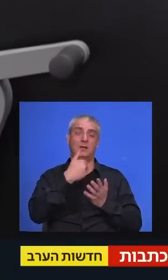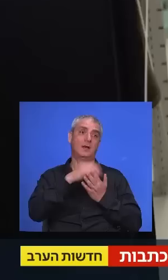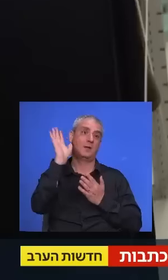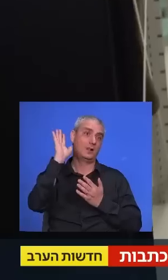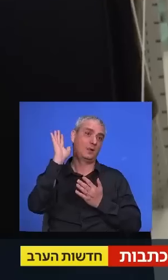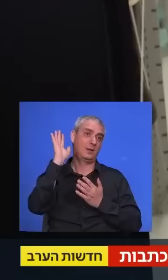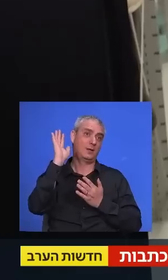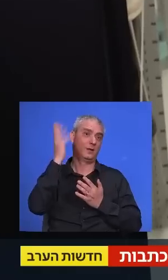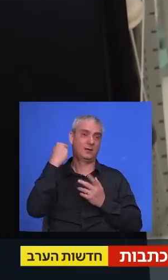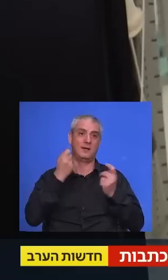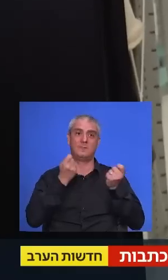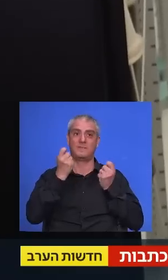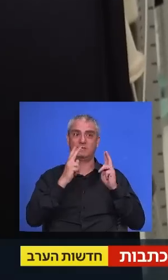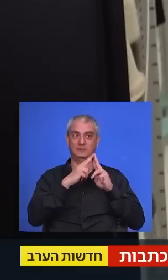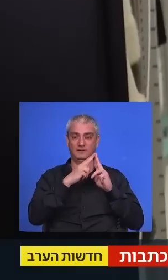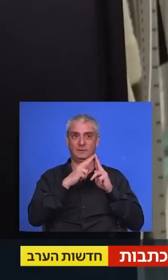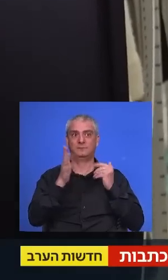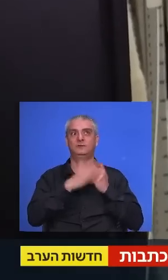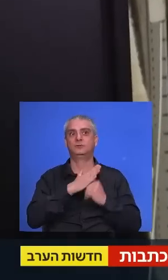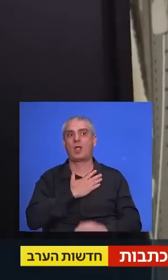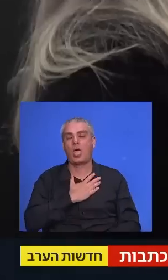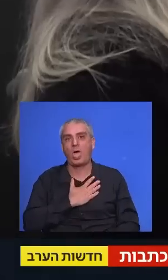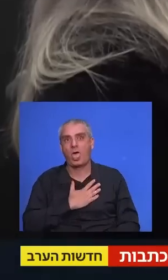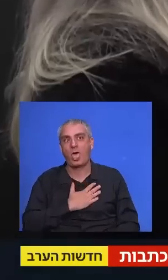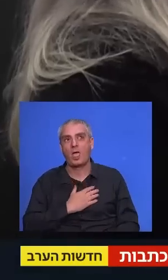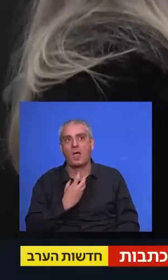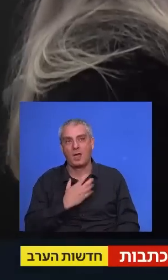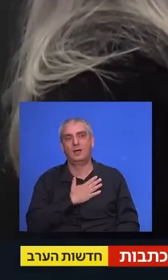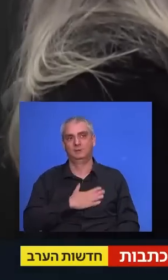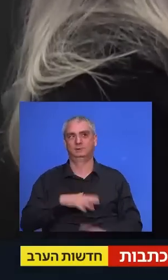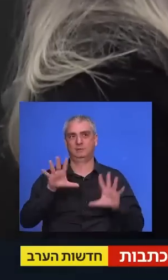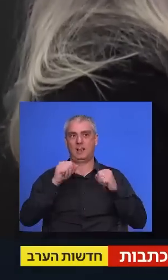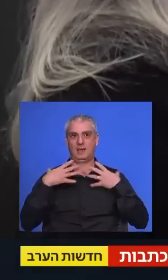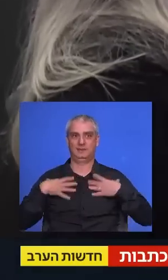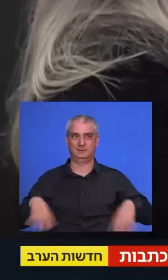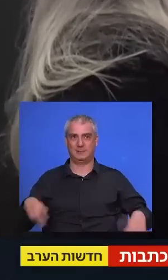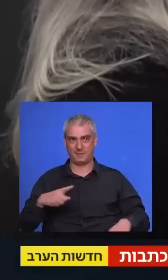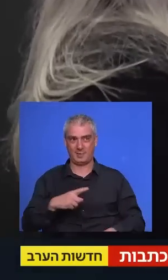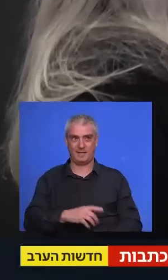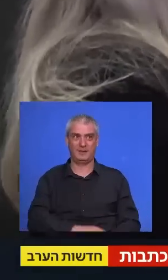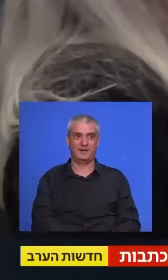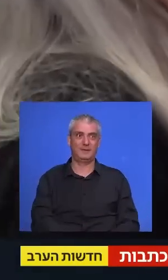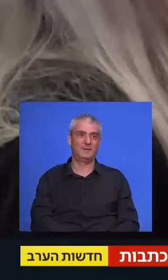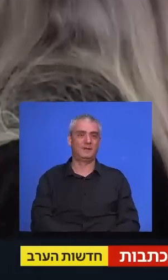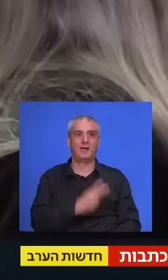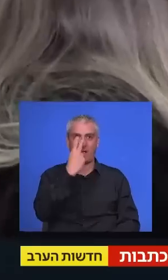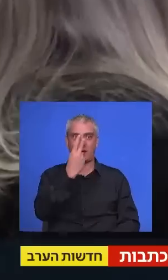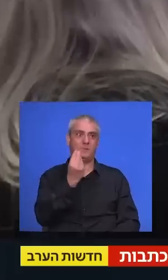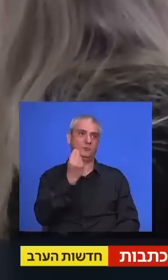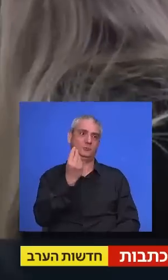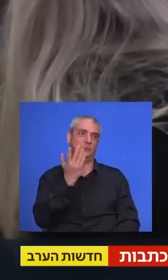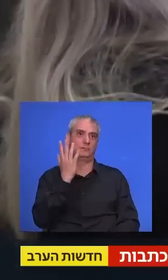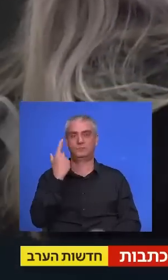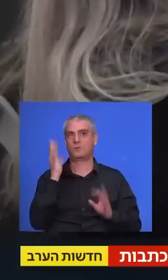הלכה, היה לי מפיק בצרפת, רעייתו חשקה בשמלה. כי הם ראו בזה